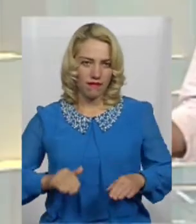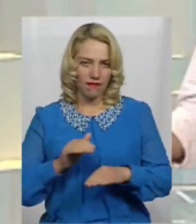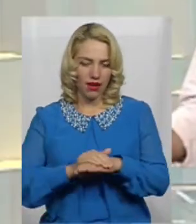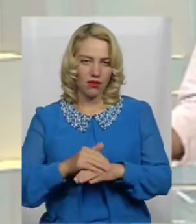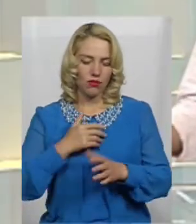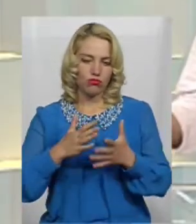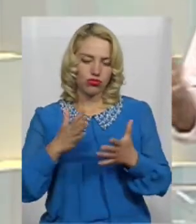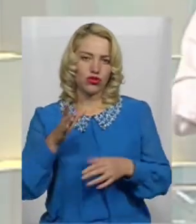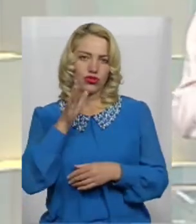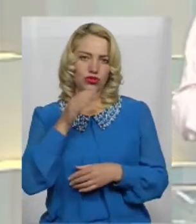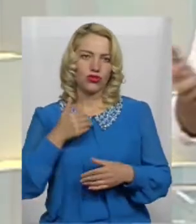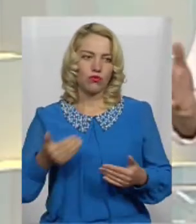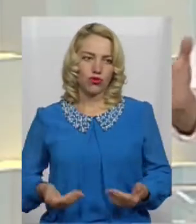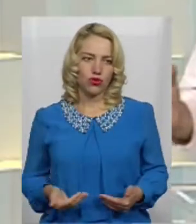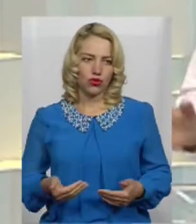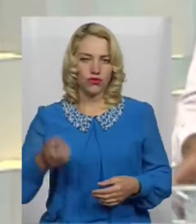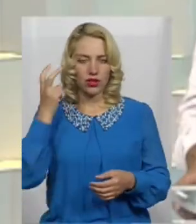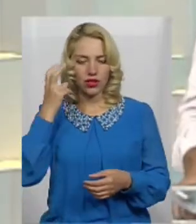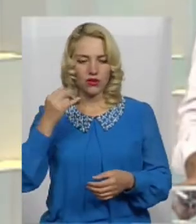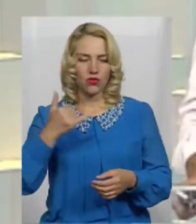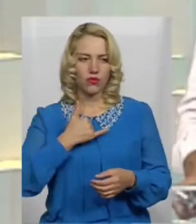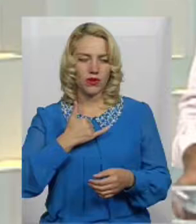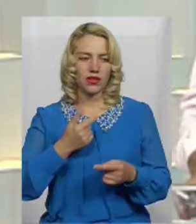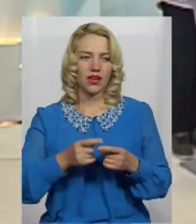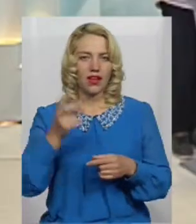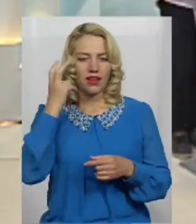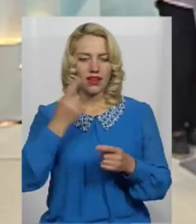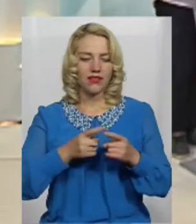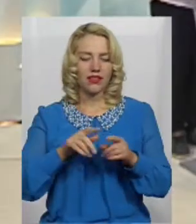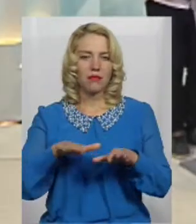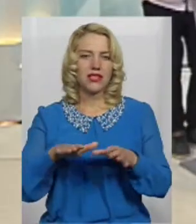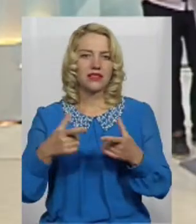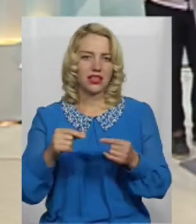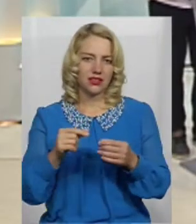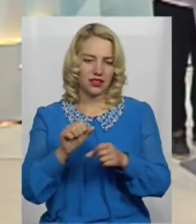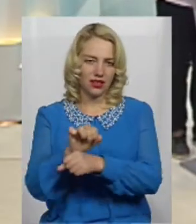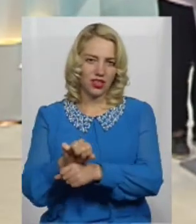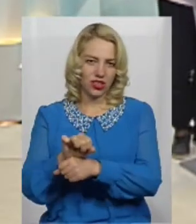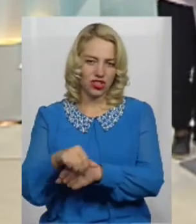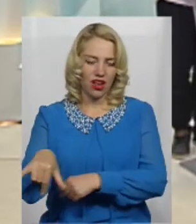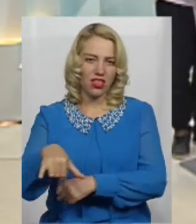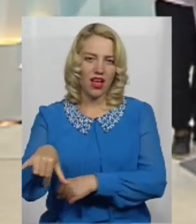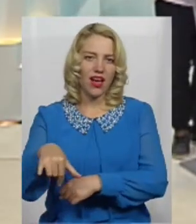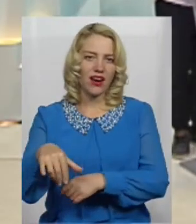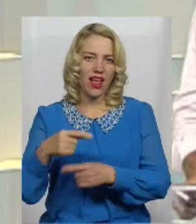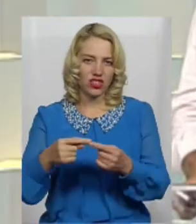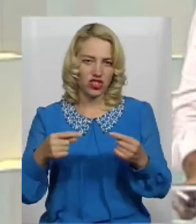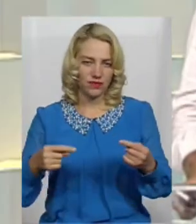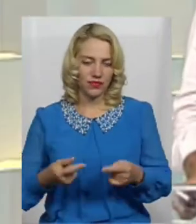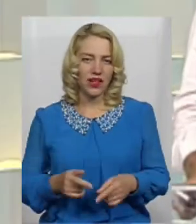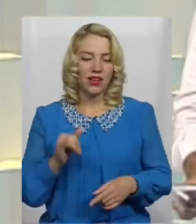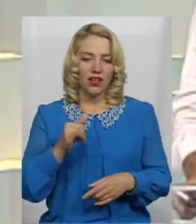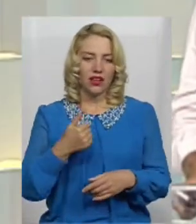часу в Києві, але, знаєте, подорожую, то в мене місце, де лежать речі. Зрозуміло. Наголошую, працюємо без агітації,